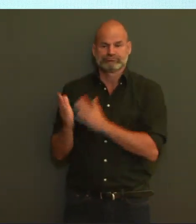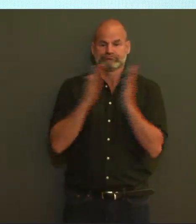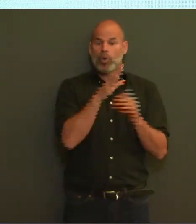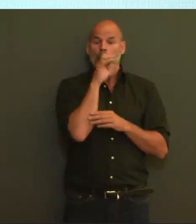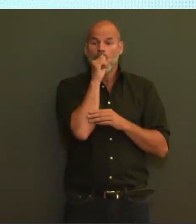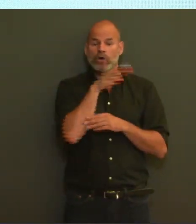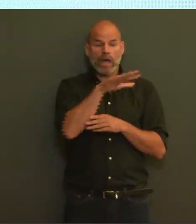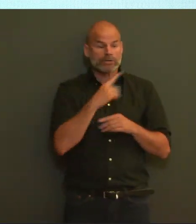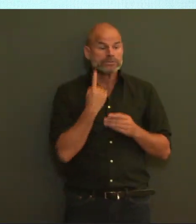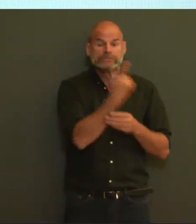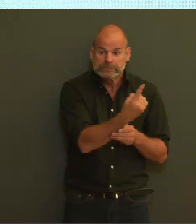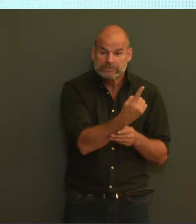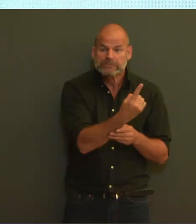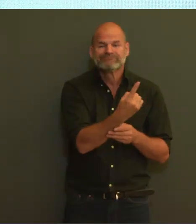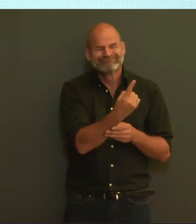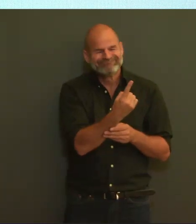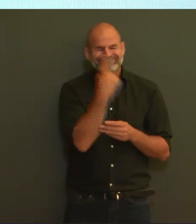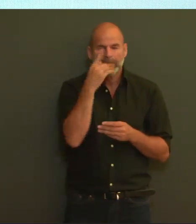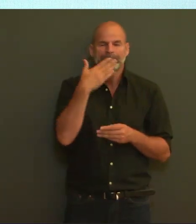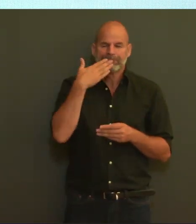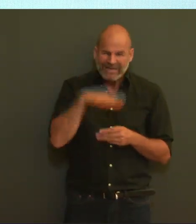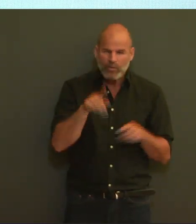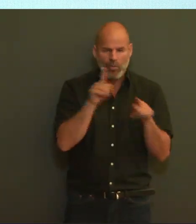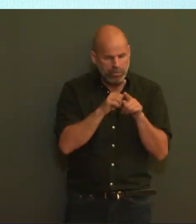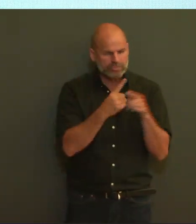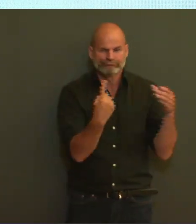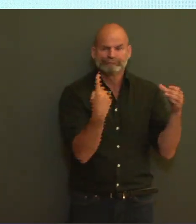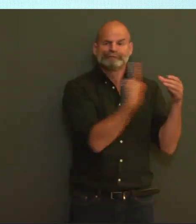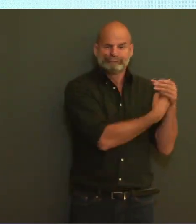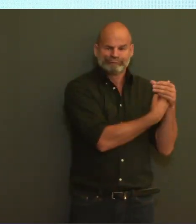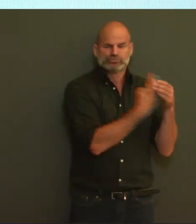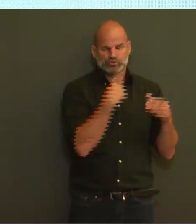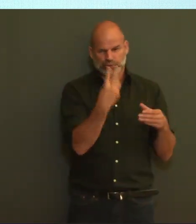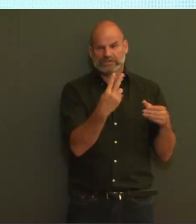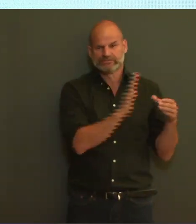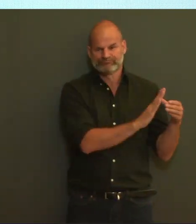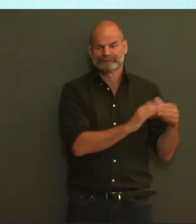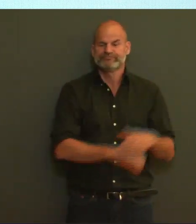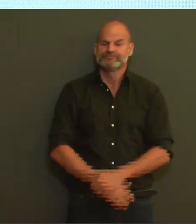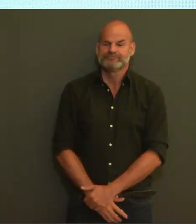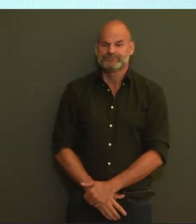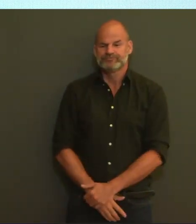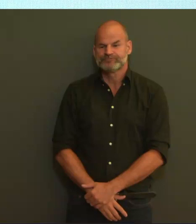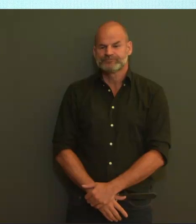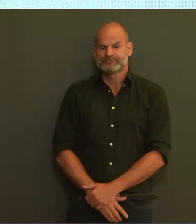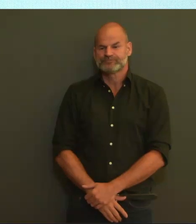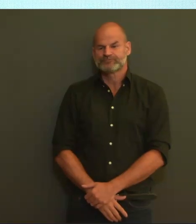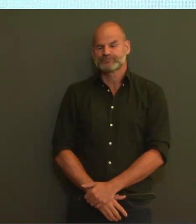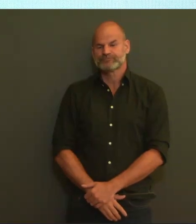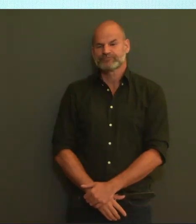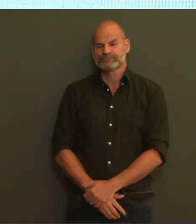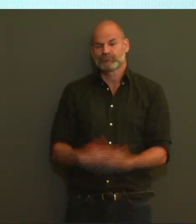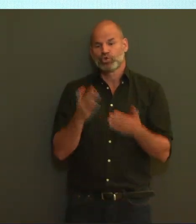In het bijzonder wanneer u een risicovolle activiteit hebt uitgevoerd in een oranje zone, zoals bijvoorbeeld het bezoeken van familie